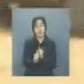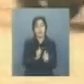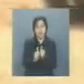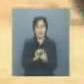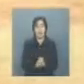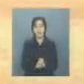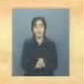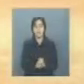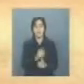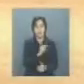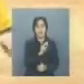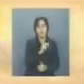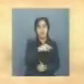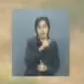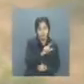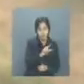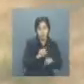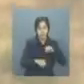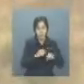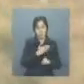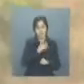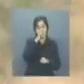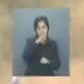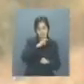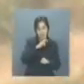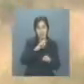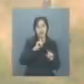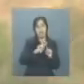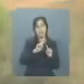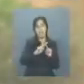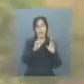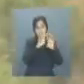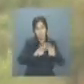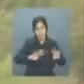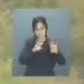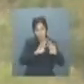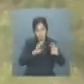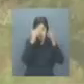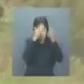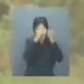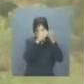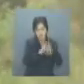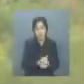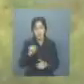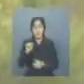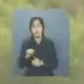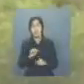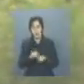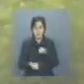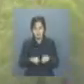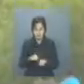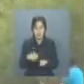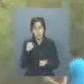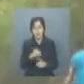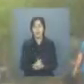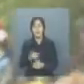ระหว่างธนพลจารุเพ็งนักปั่นทีมชาติไทยที่เพิ่งคว้าเหรียญทองแดง4เกมที่อินโดนีเซียกับสืบสกุลสุขจัญ